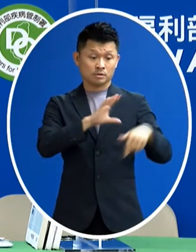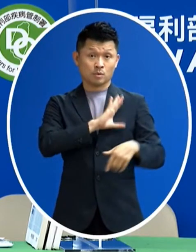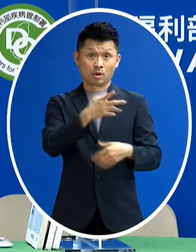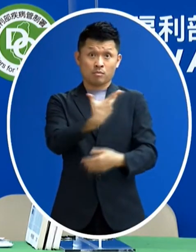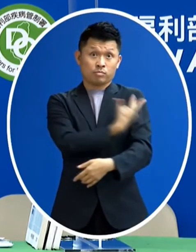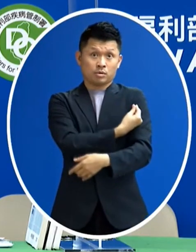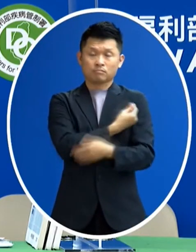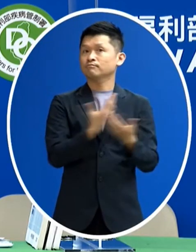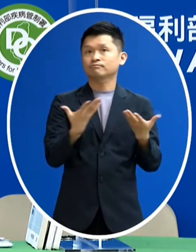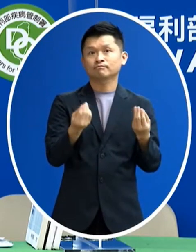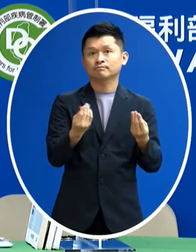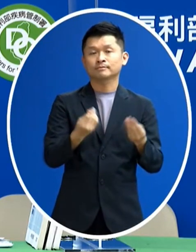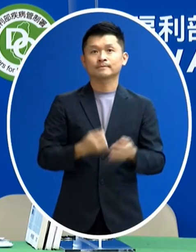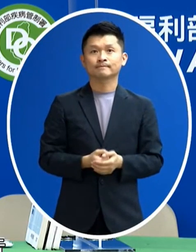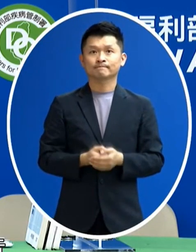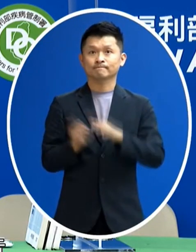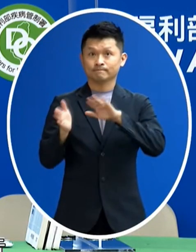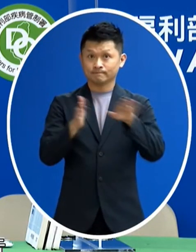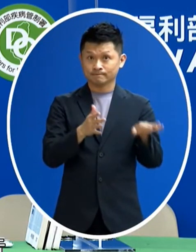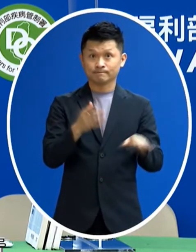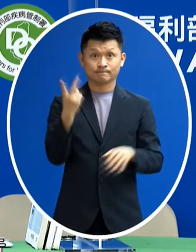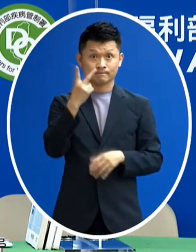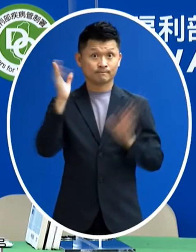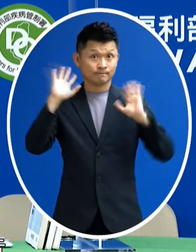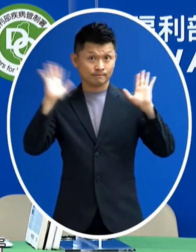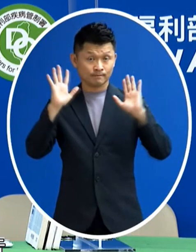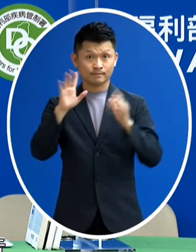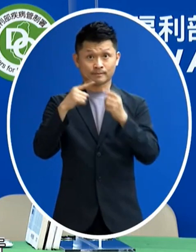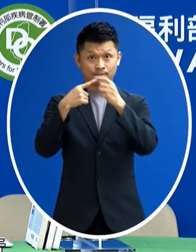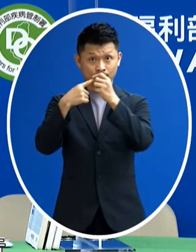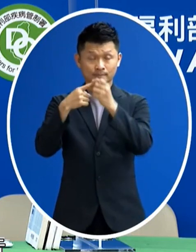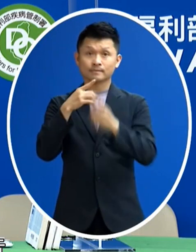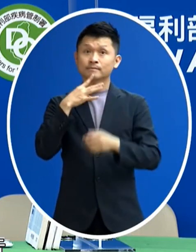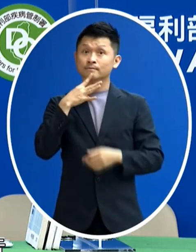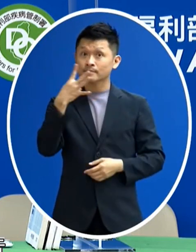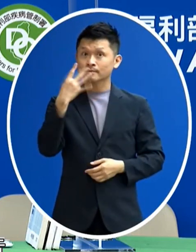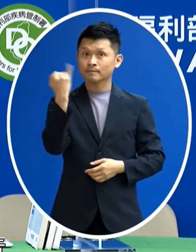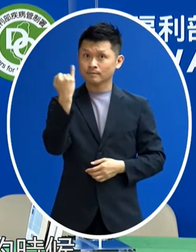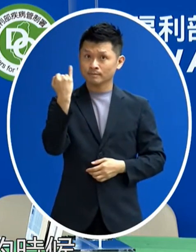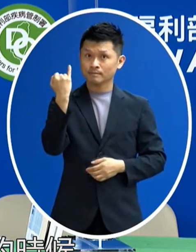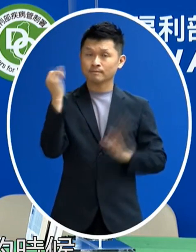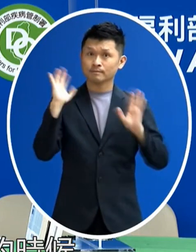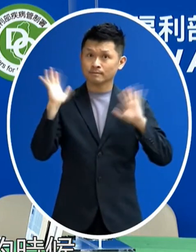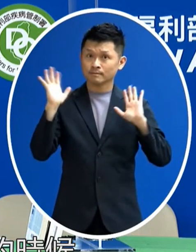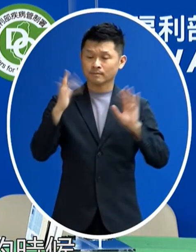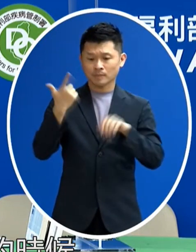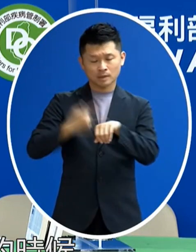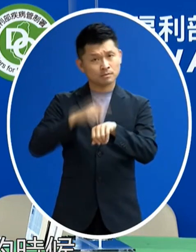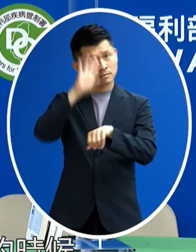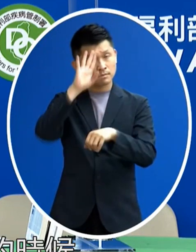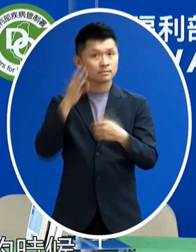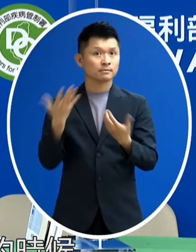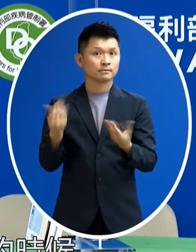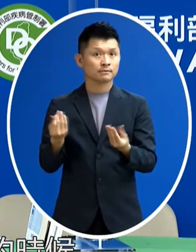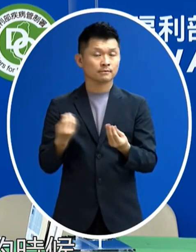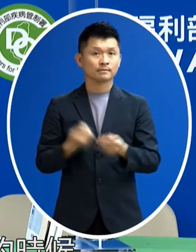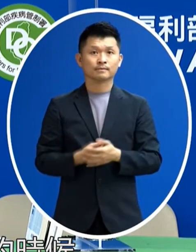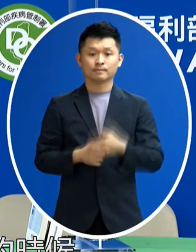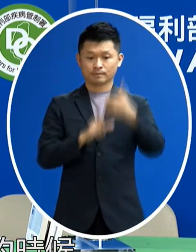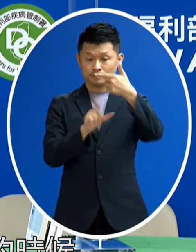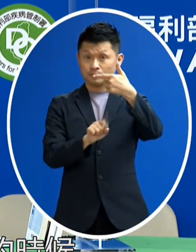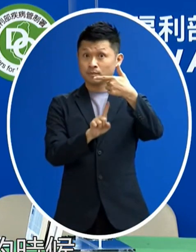另外有2位的这个小朋友的部分，一位是4岁的女生，4岁的女童，本身没有慢性病史，她